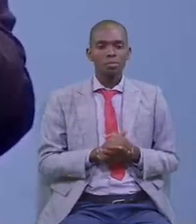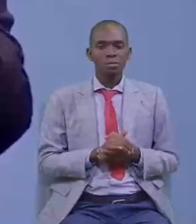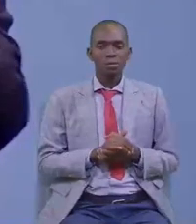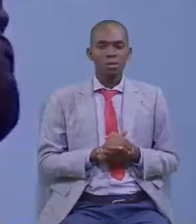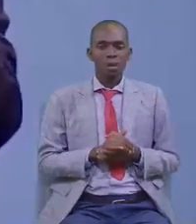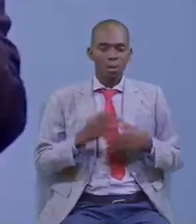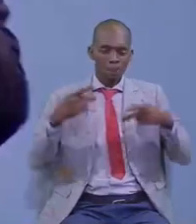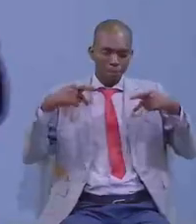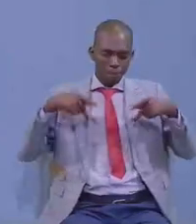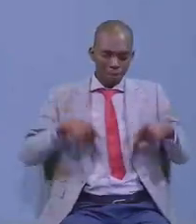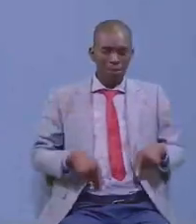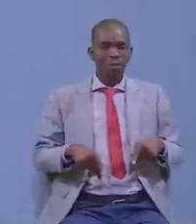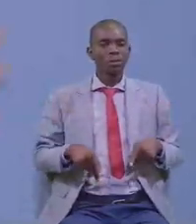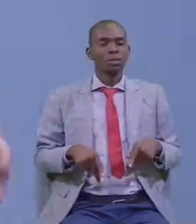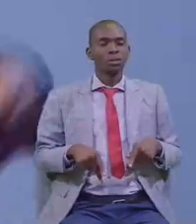Ambition personnelle, non.